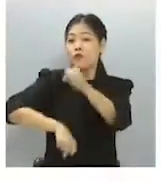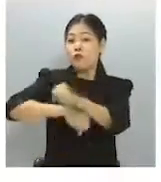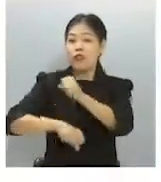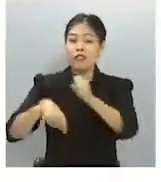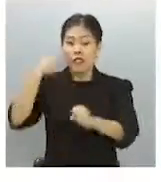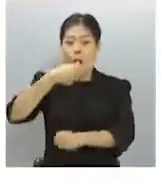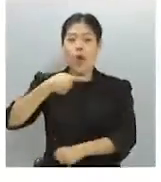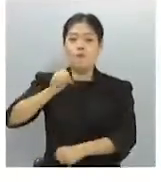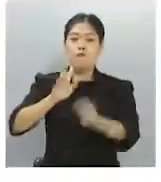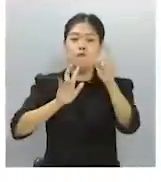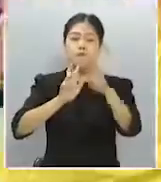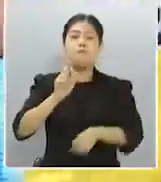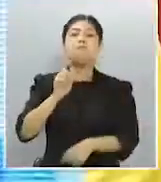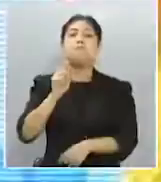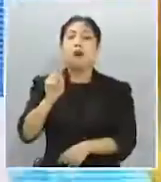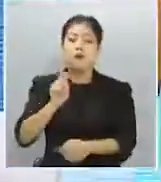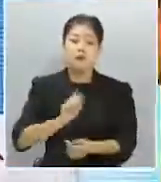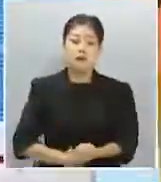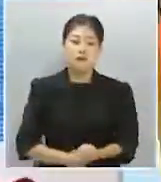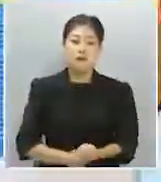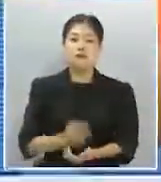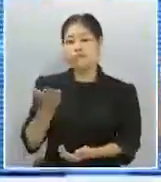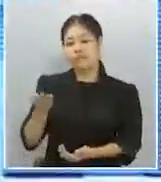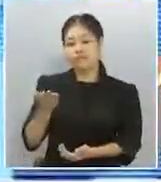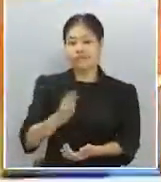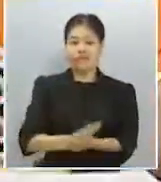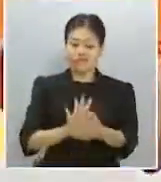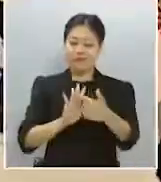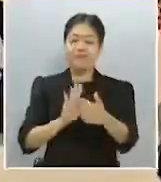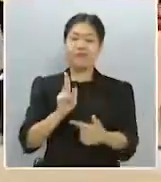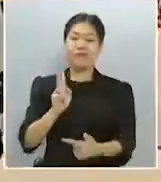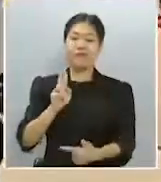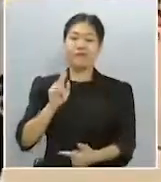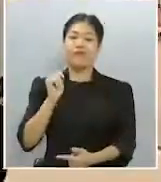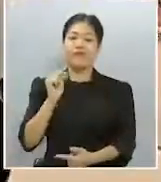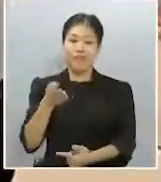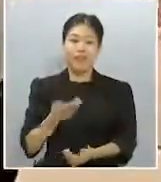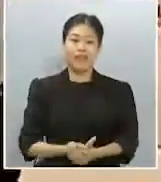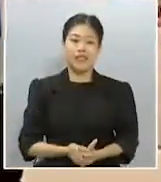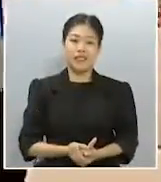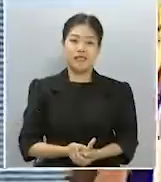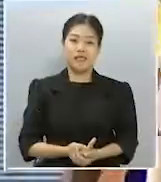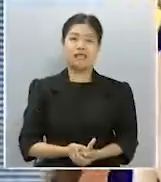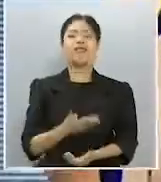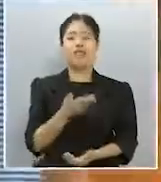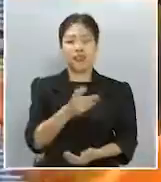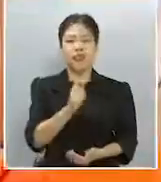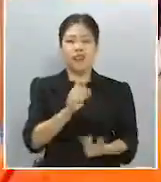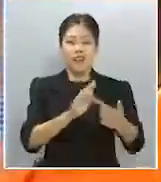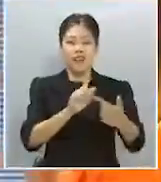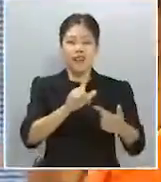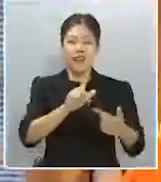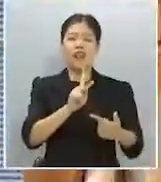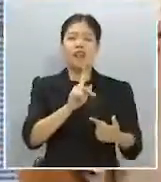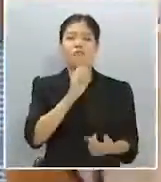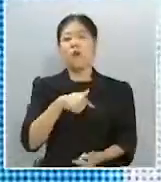พี่ป๋อสกิสใจแล้วก็กัปตันเล็กเกรทวินทอนนะฮะมีอเล็กซ์แรนเดลโอ้แค่เปิดมาสีเหลื